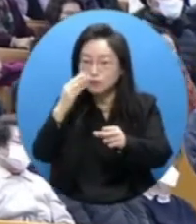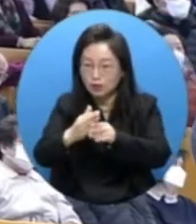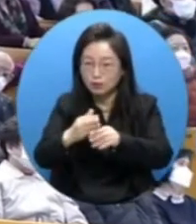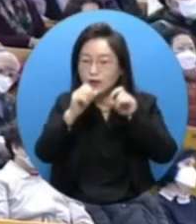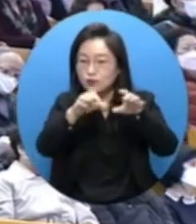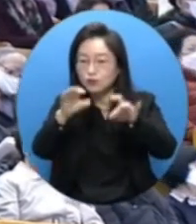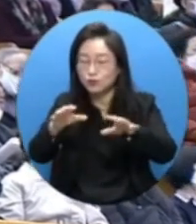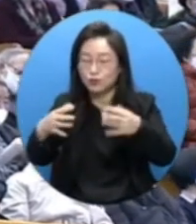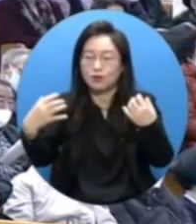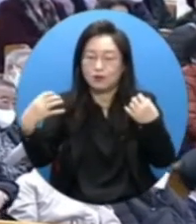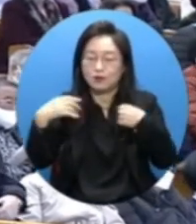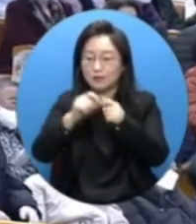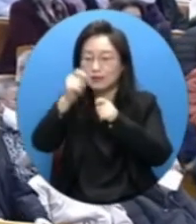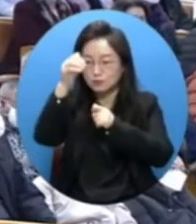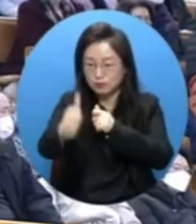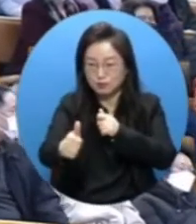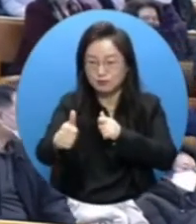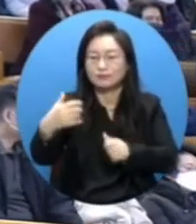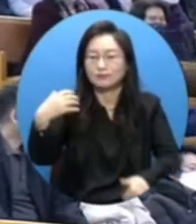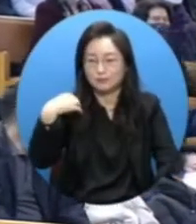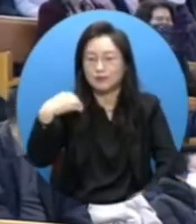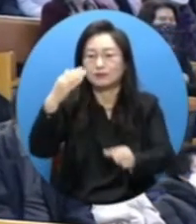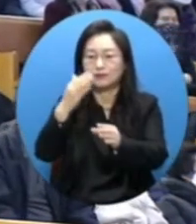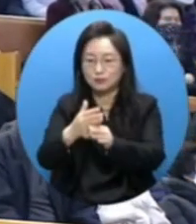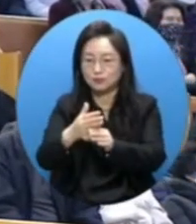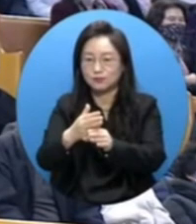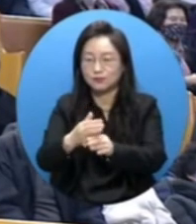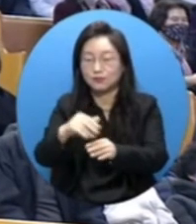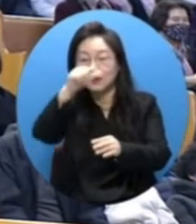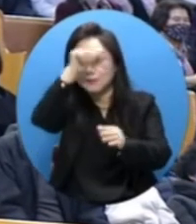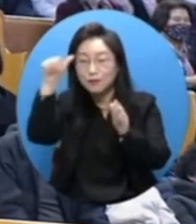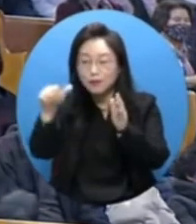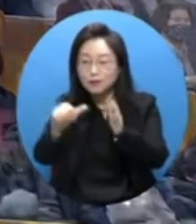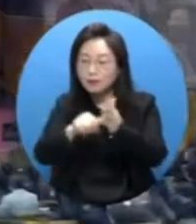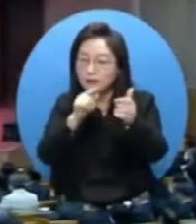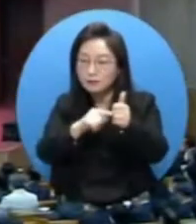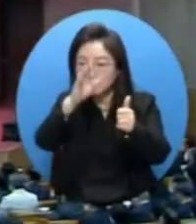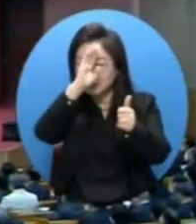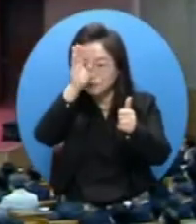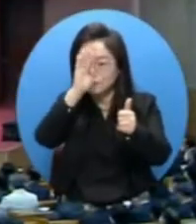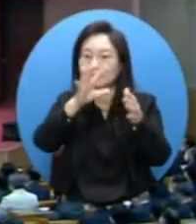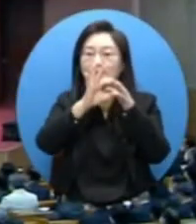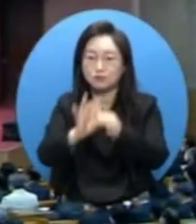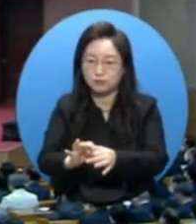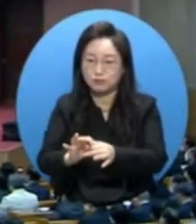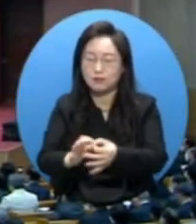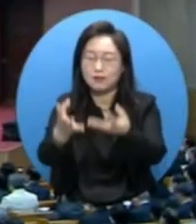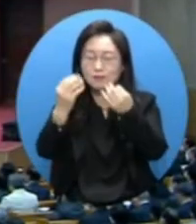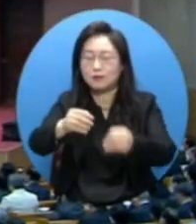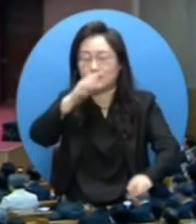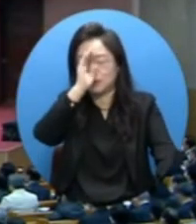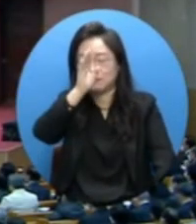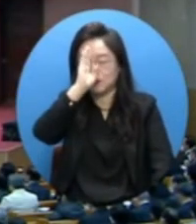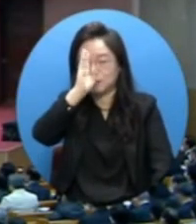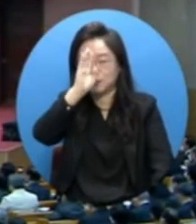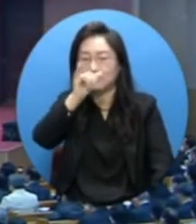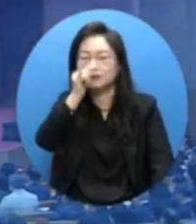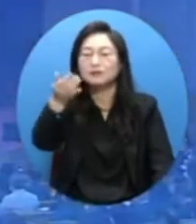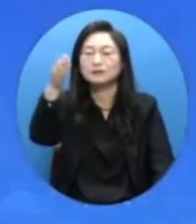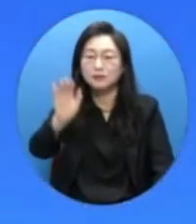선교회 한국 지배당으로 하나님을 섬기고 있습니다 한 평생 그의 몸에 끊임없이 많은 병에다가 코를 괴롭혔지만은